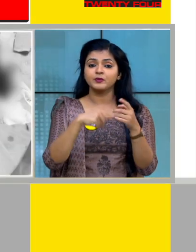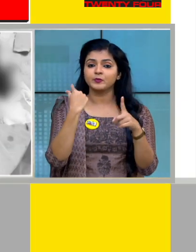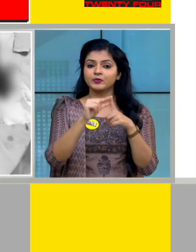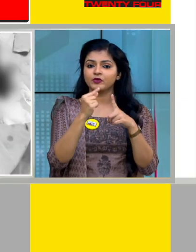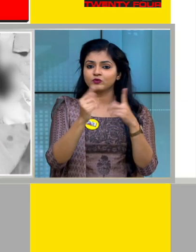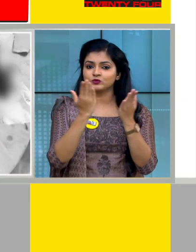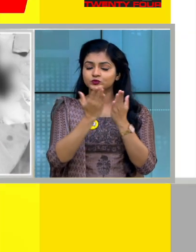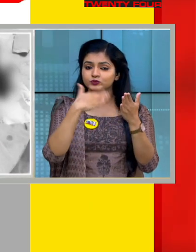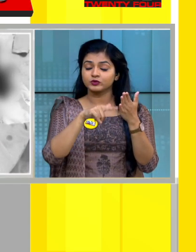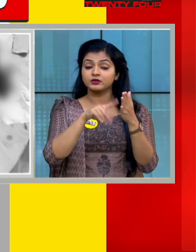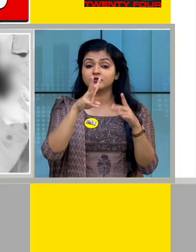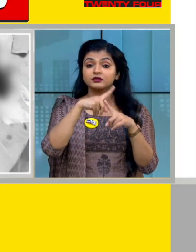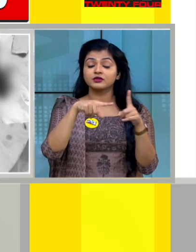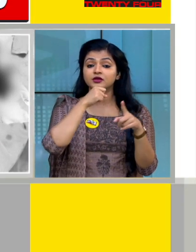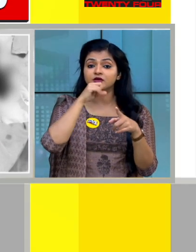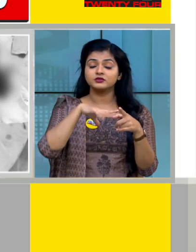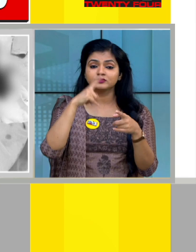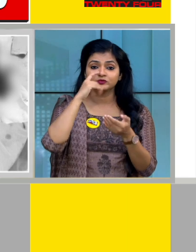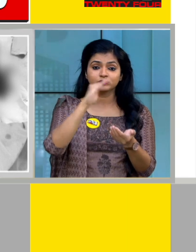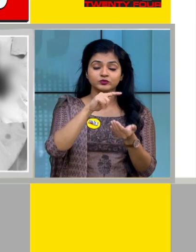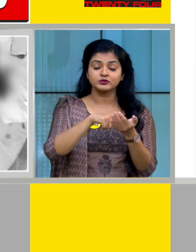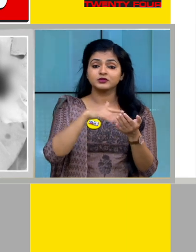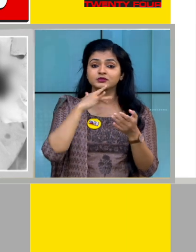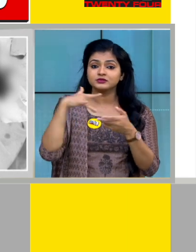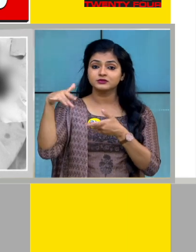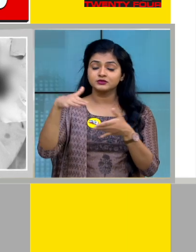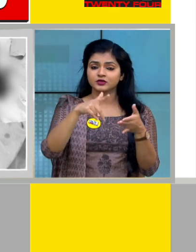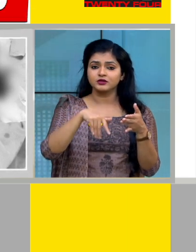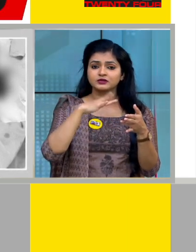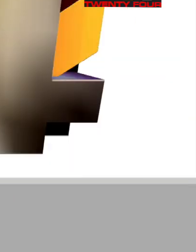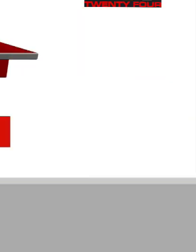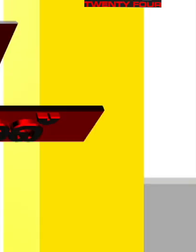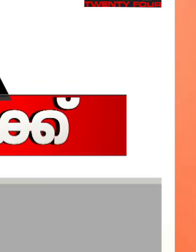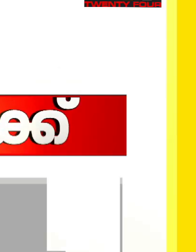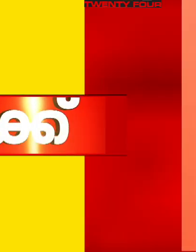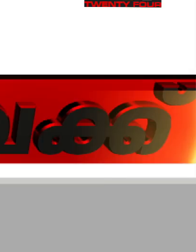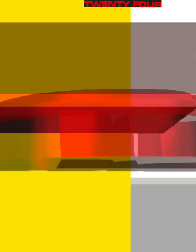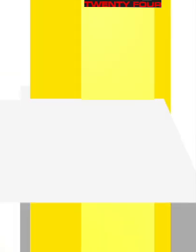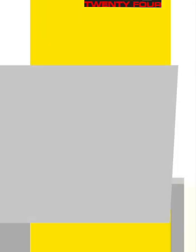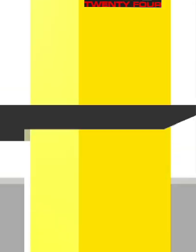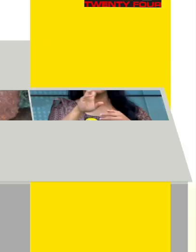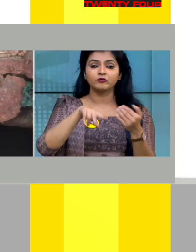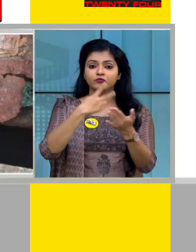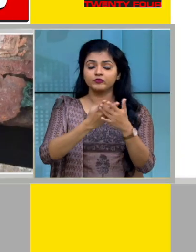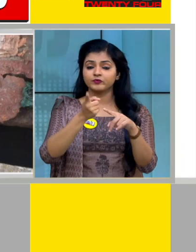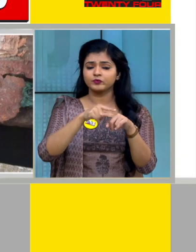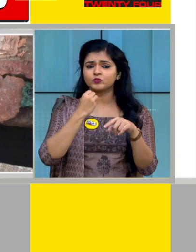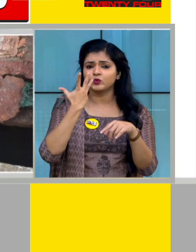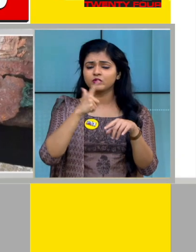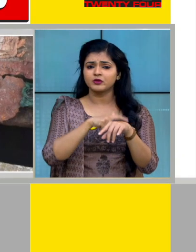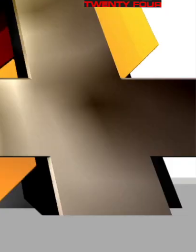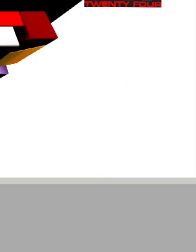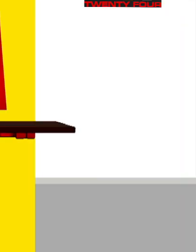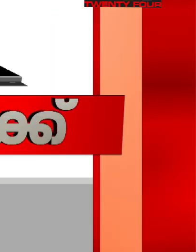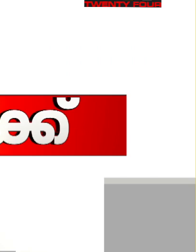സ്കൂളിലാണ് 3.5 വയസ്സുകാരി അഴുക്കുചാലിൽ, അല്ലെങ്കിൽ ഒരു അഴുക്ക് കുഴിയിലേക്ക് വീണ് രാവിലെ മരിച്ചത്. രാവിലെ ഒരു 11 മണിയോടുകൂടി ഈ